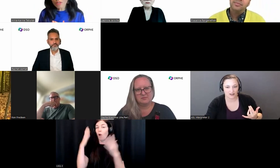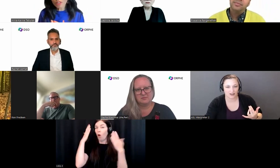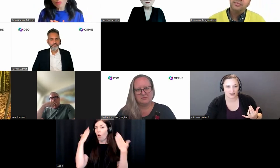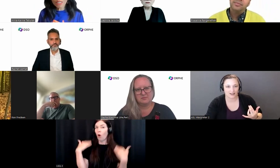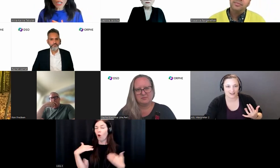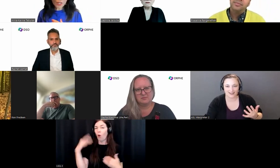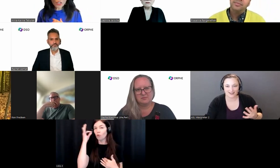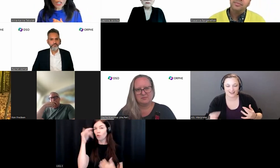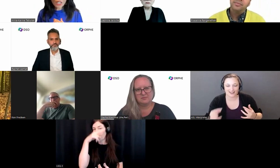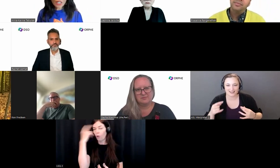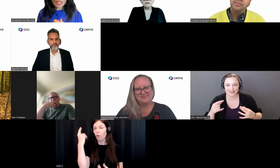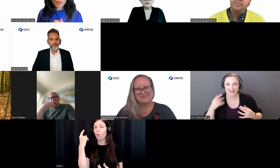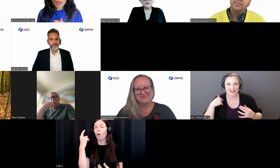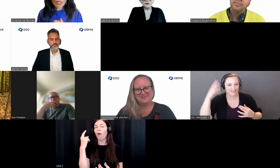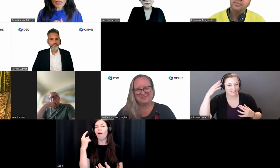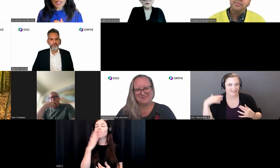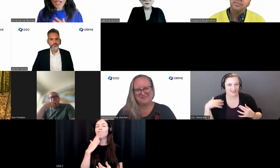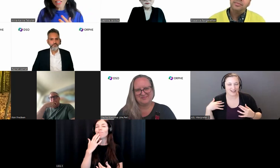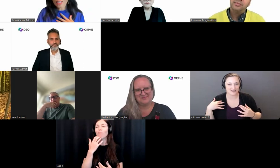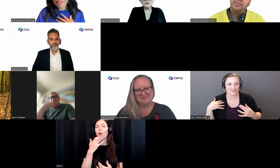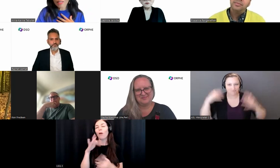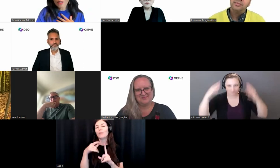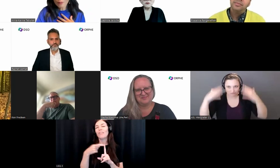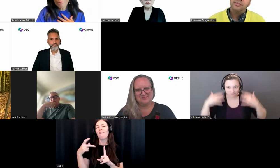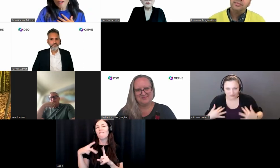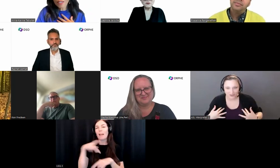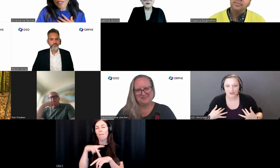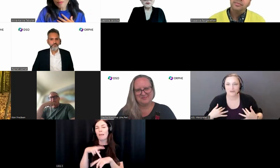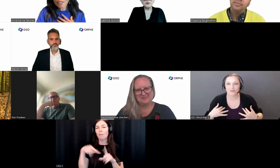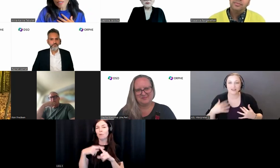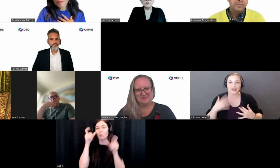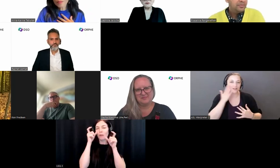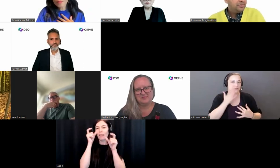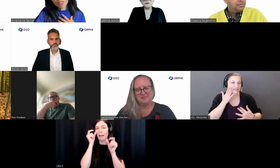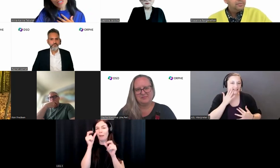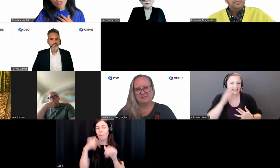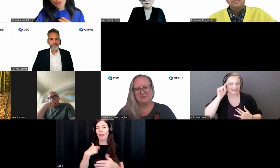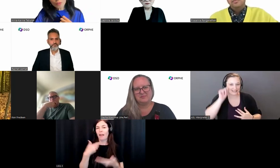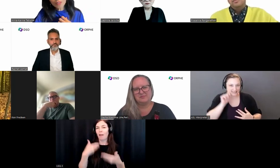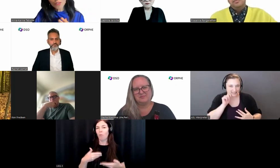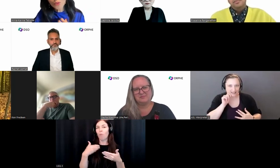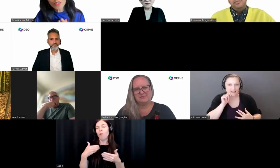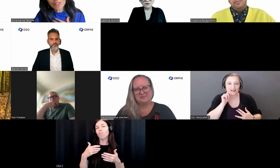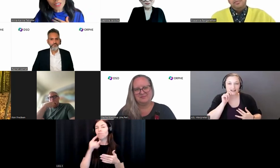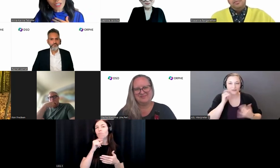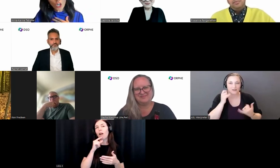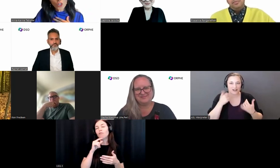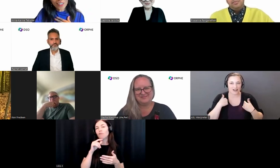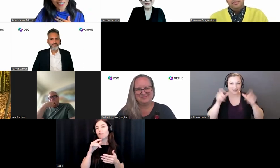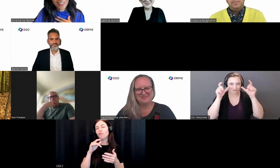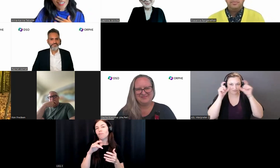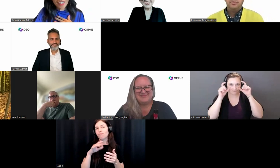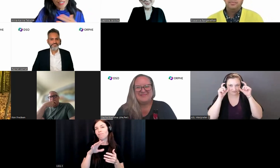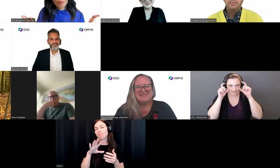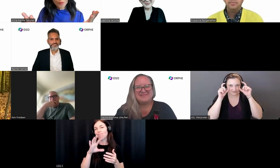cheveux noirs avec une peau bronzée et je porte des lunettes épaisses. Je suis